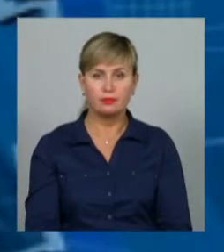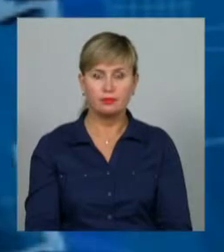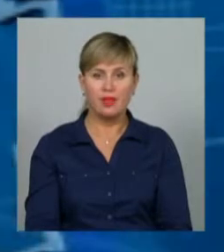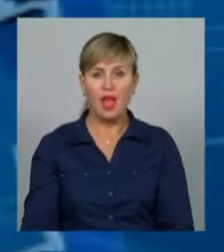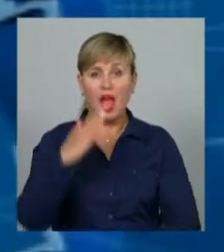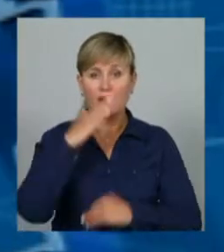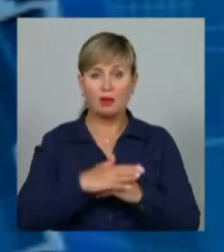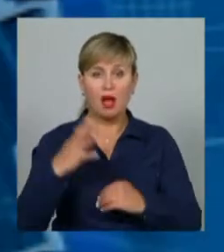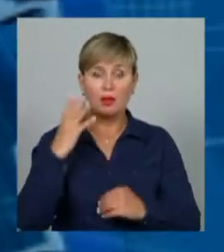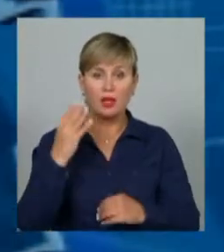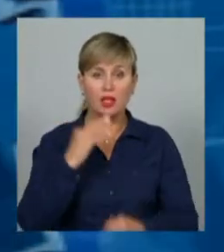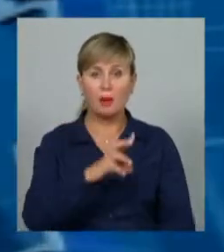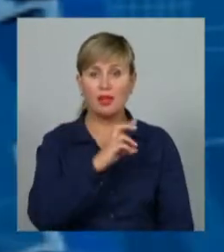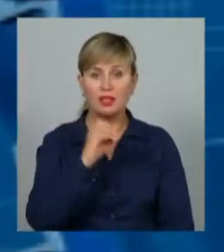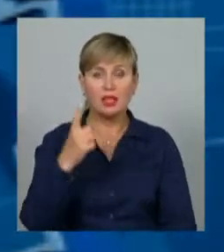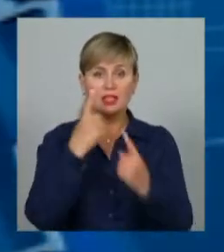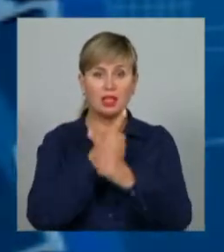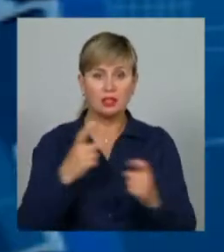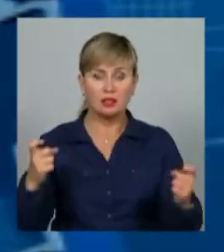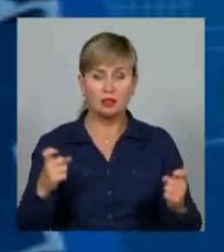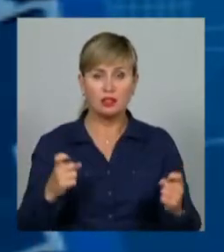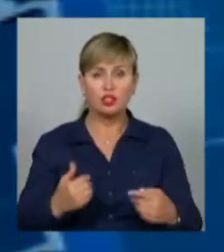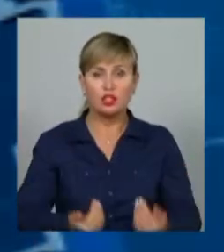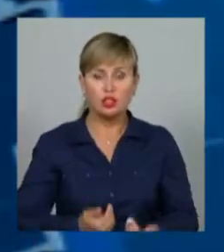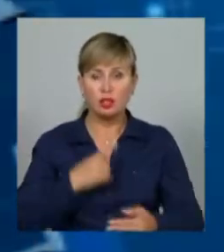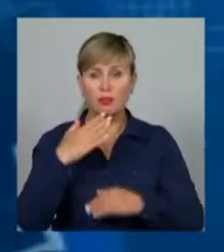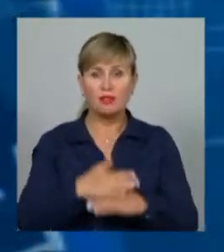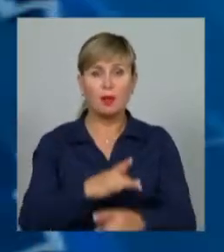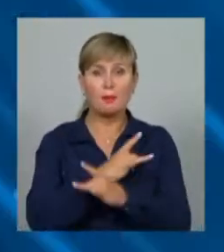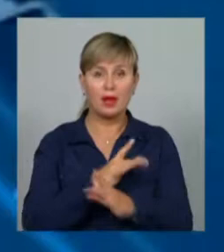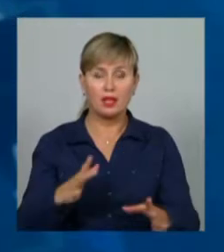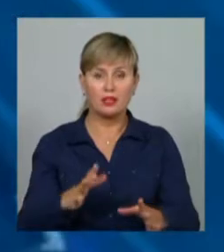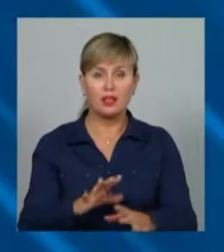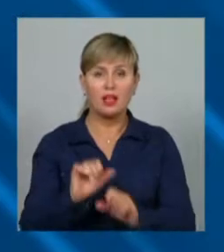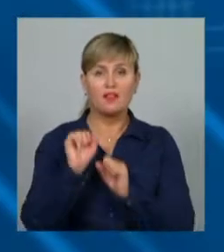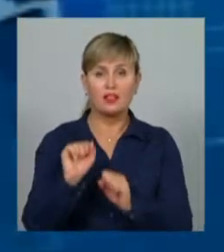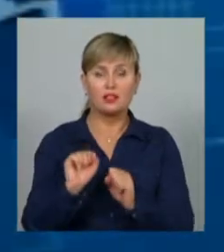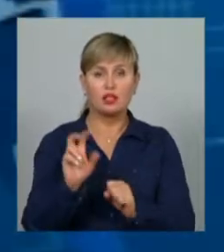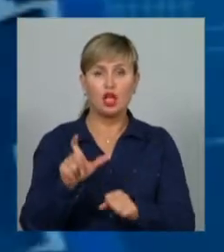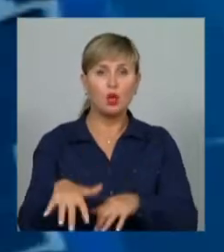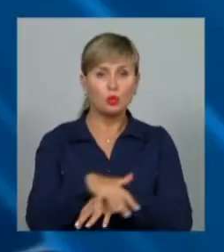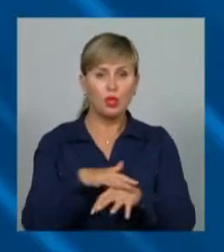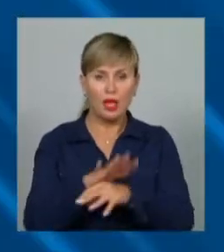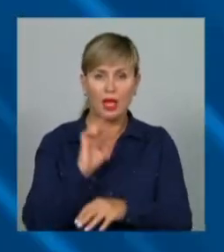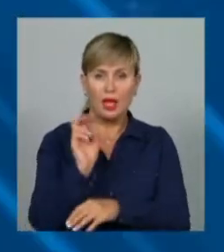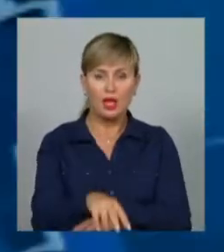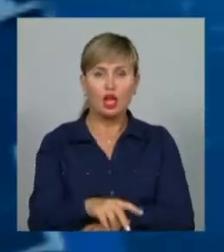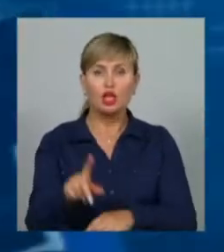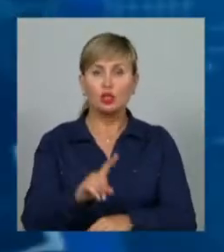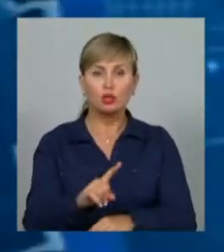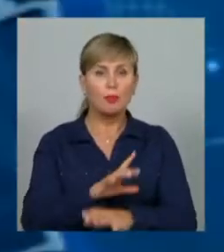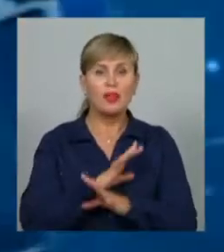Аким Алматы Бакыджан Сагентаев призвал жителей мегаполиса в преддверии праздников воздержаться от посещения мест массового скопления людей, чтобы